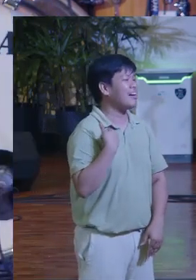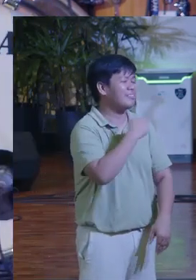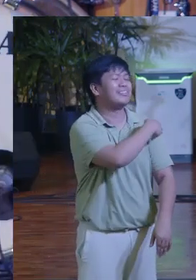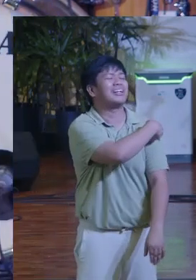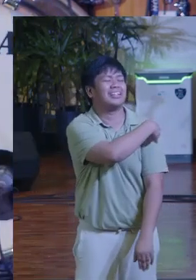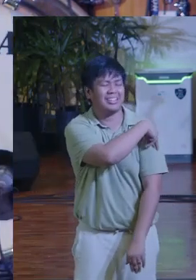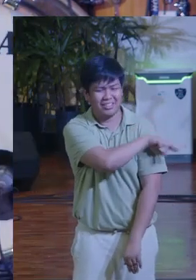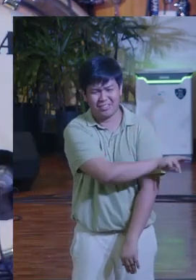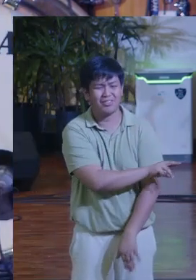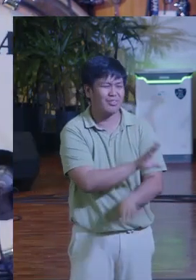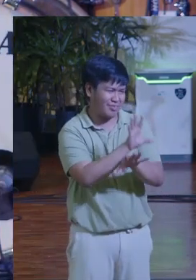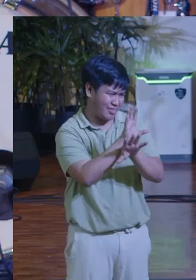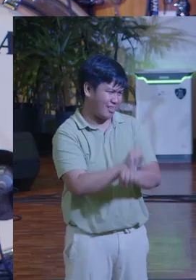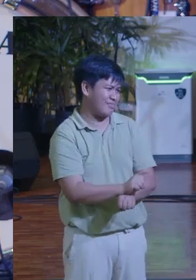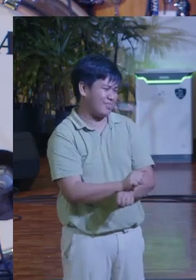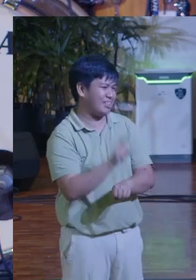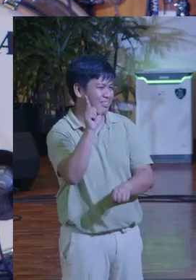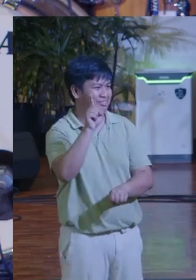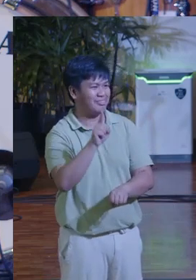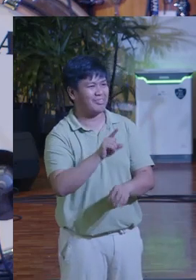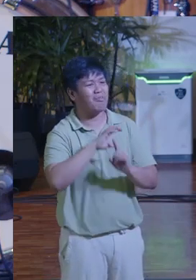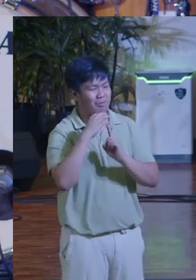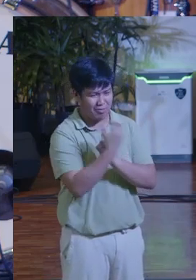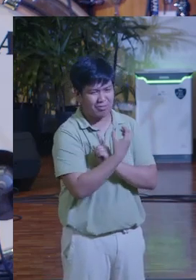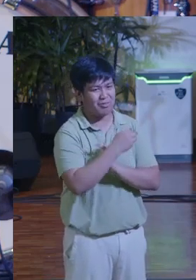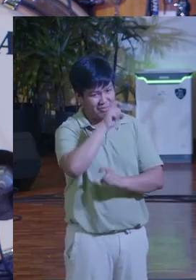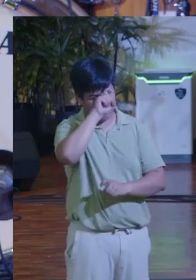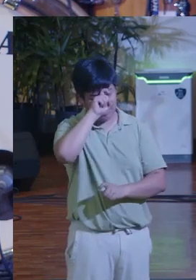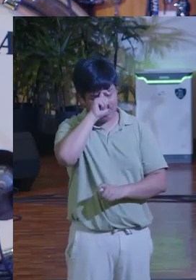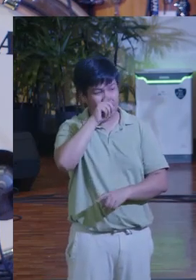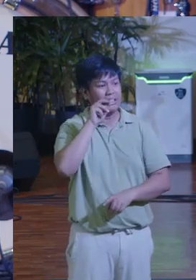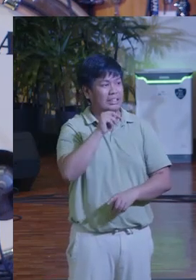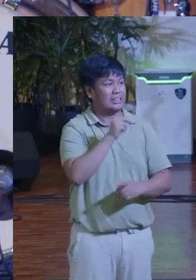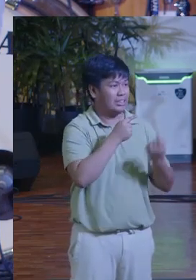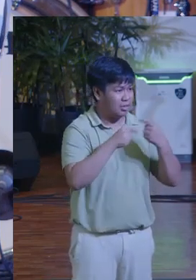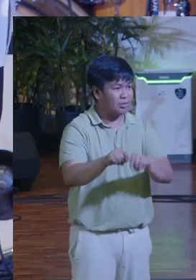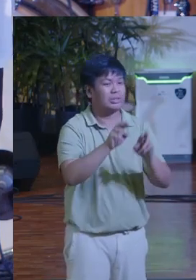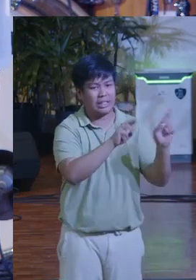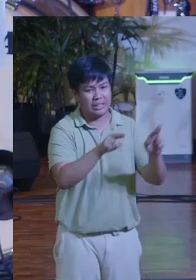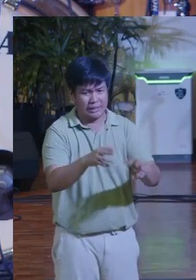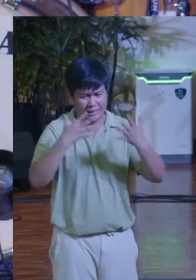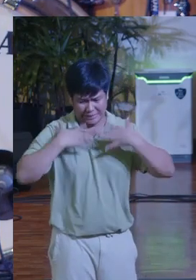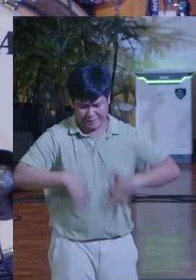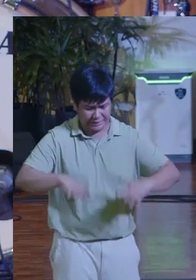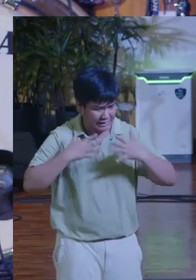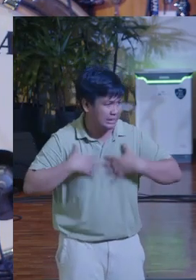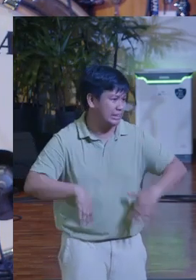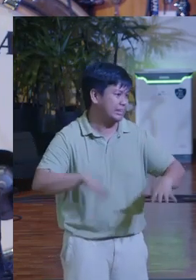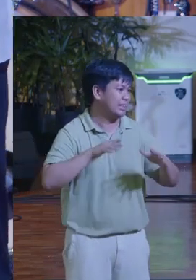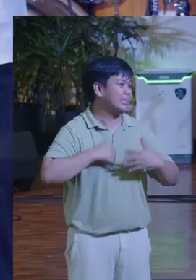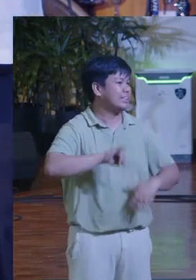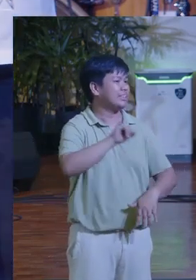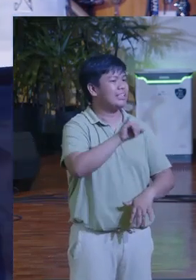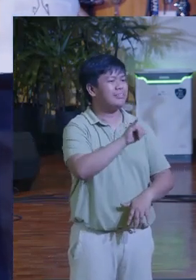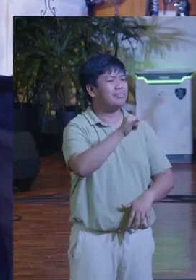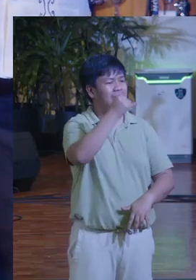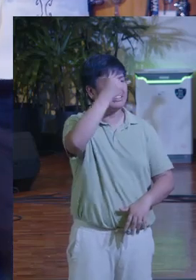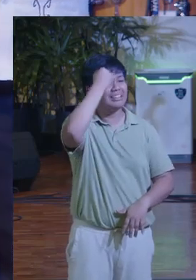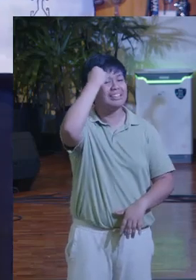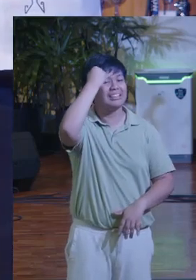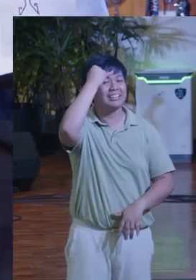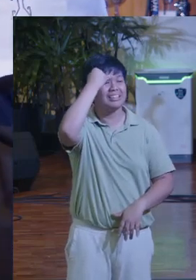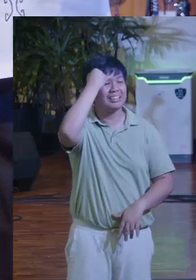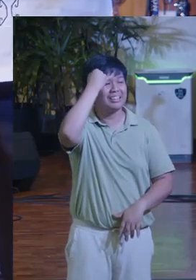significance sa kanila ito. Kaya sa naroon, hindi ito naiiba sa ginagawa ng mga Hindu sa kanilang paliligo sa